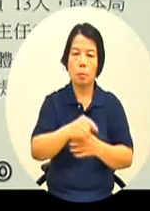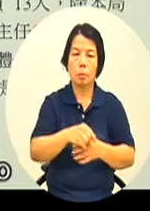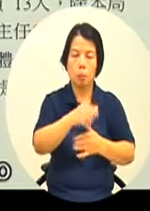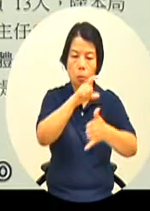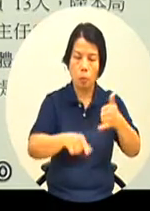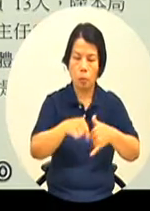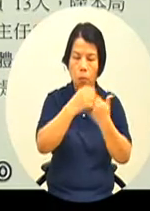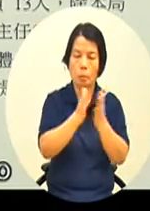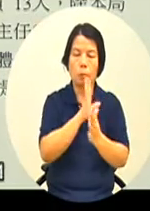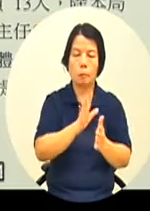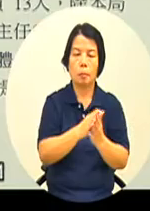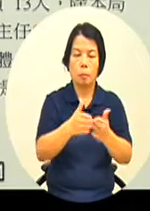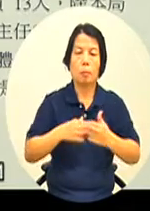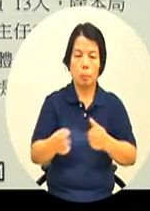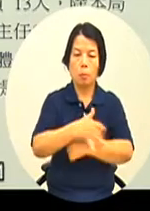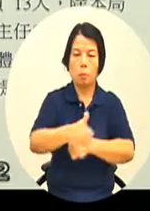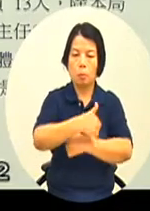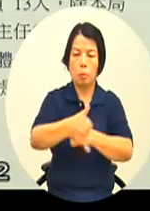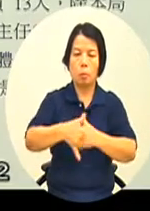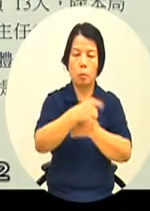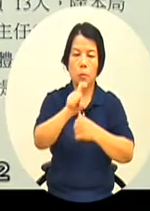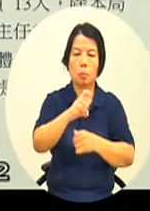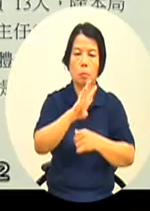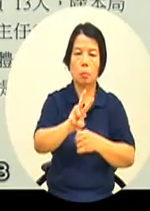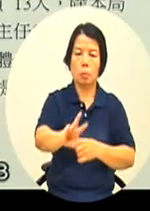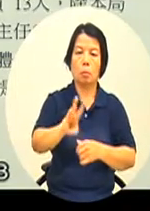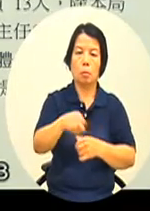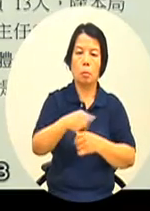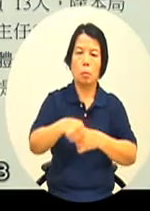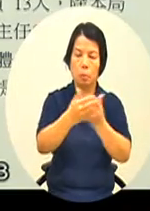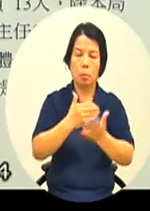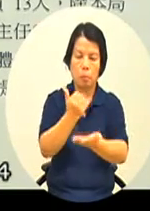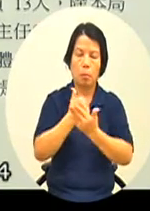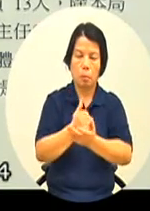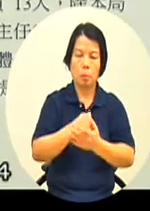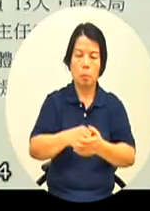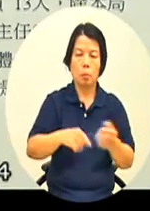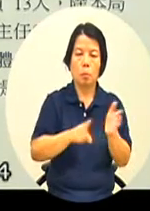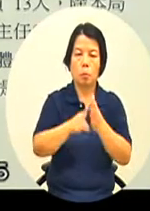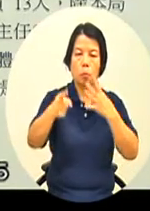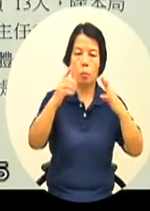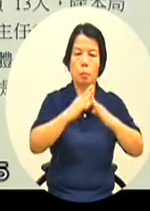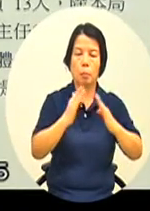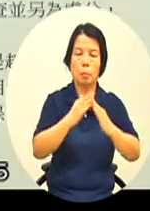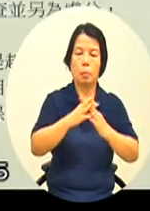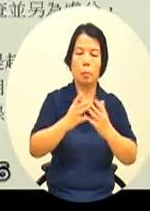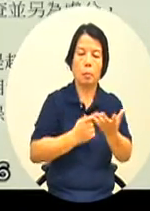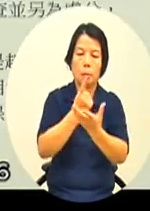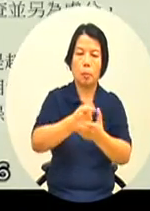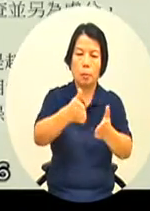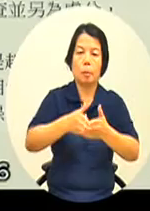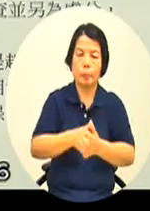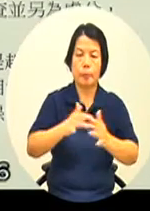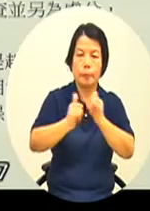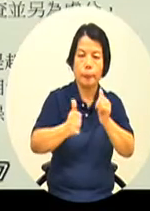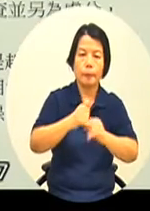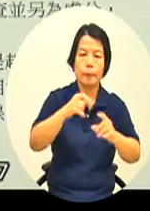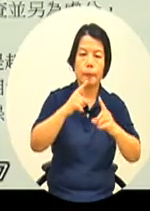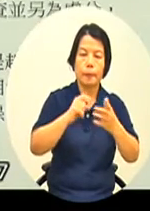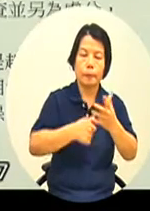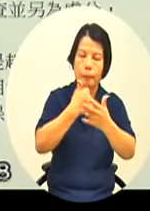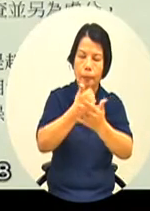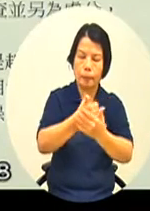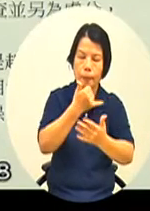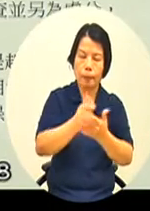愿委员会，置委员13人，并聘法学专家、教授、学者等，及社会公正人士担任委